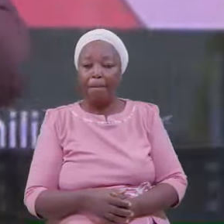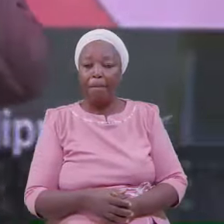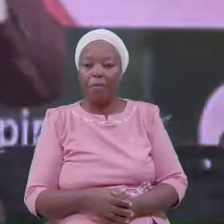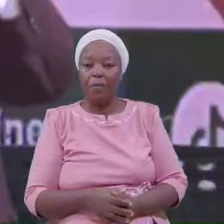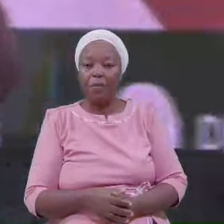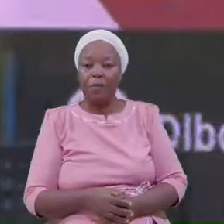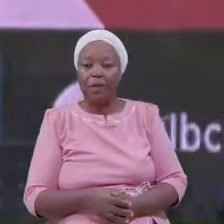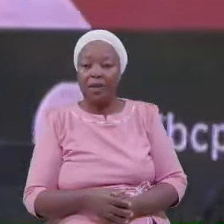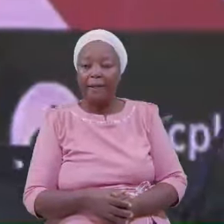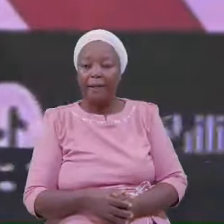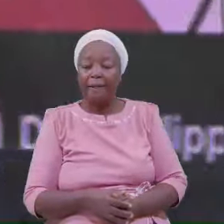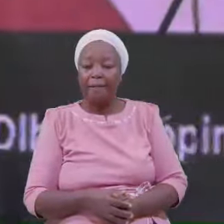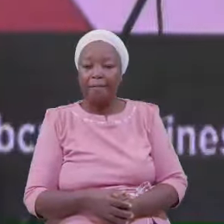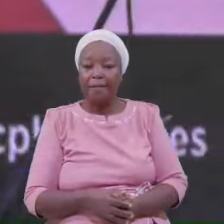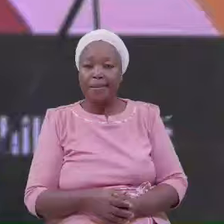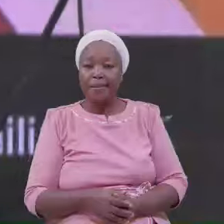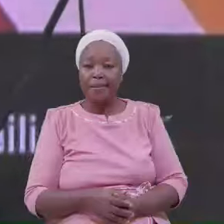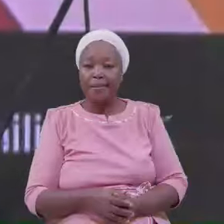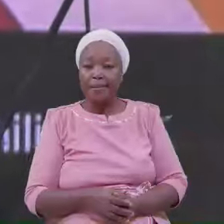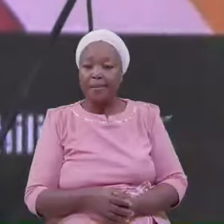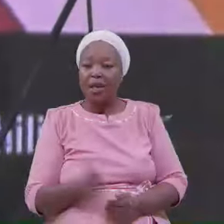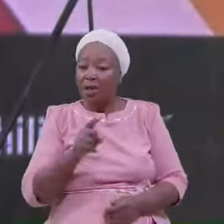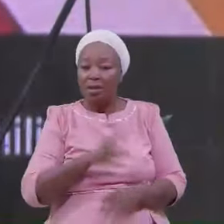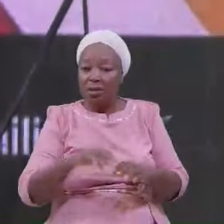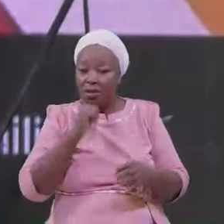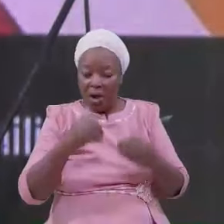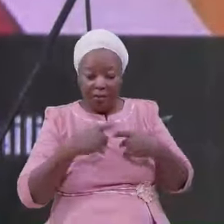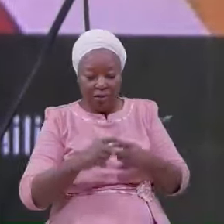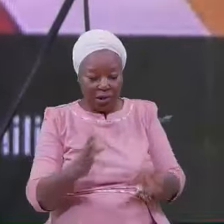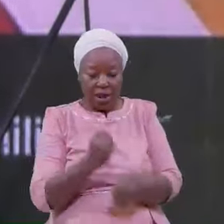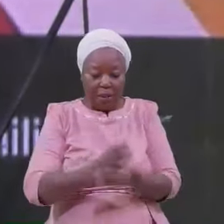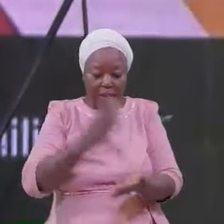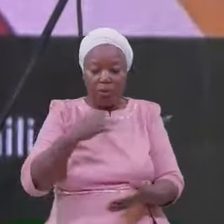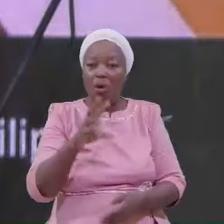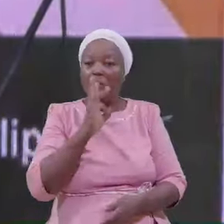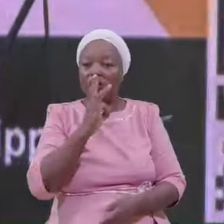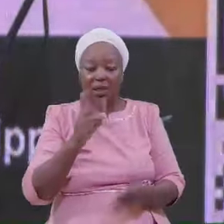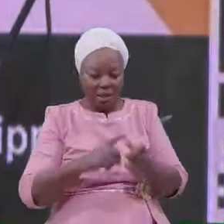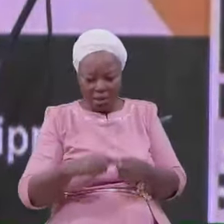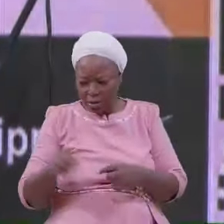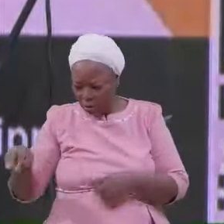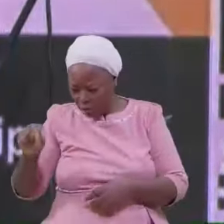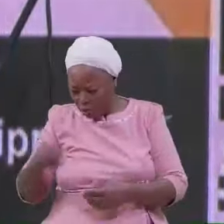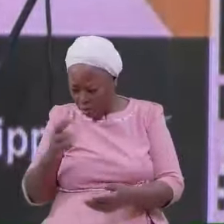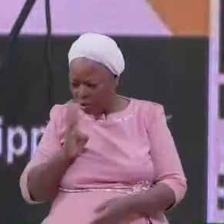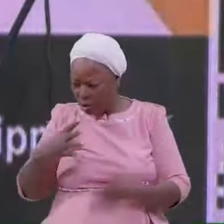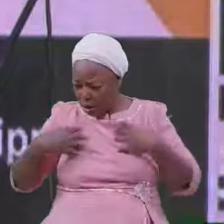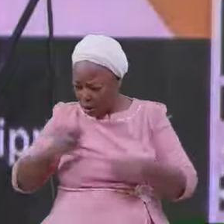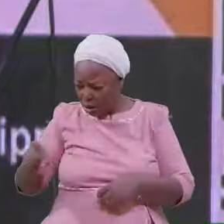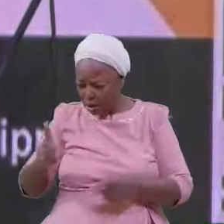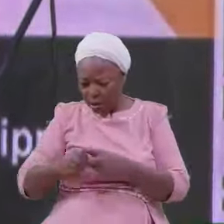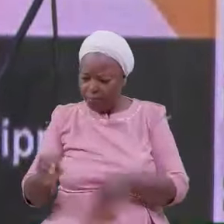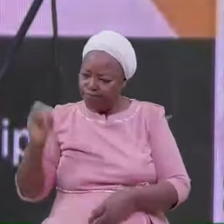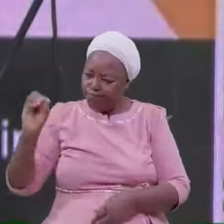ang makakapagpagaling. You didn't have to take a bottle of water. You need healing? Sprinkle on them. No, Jesus didn't